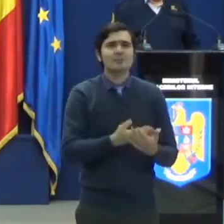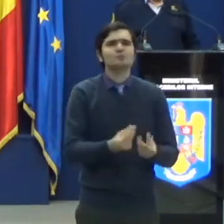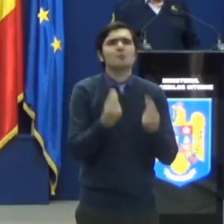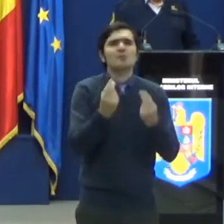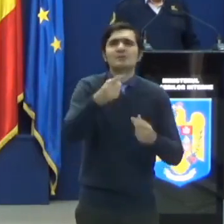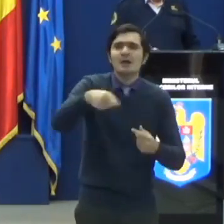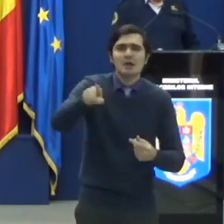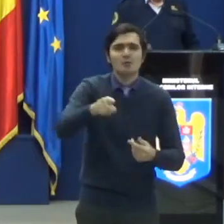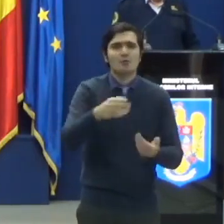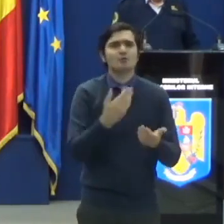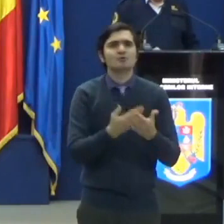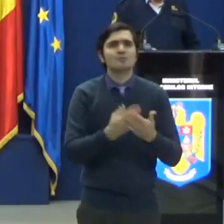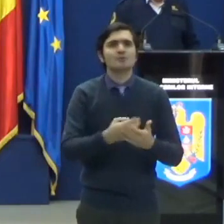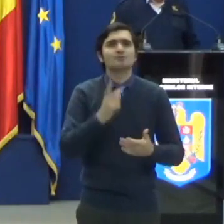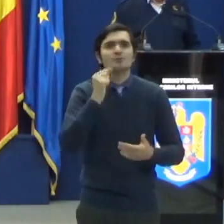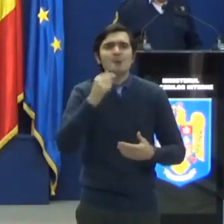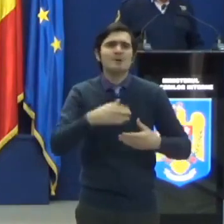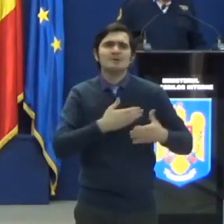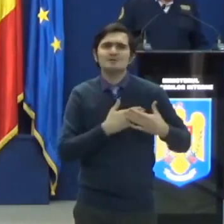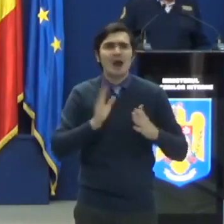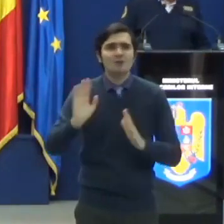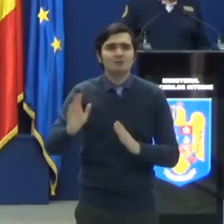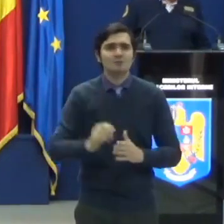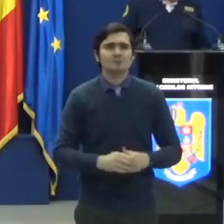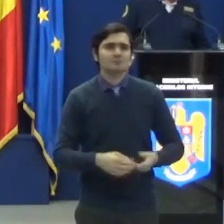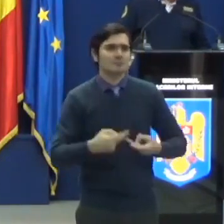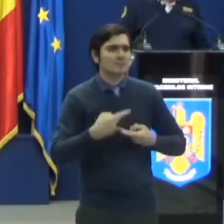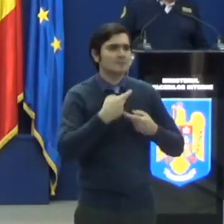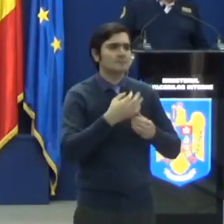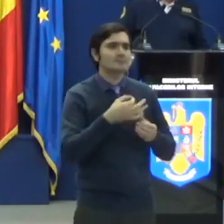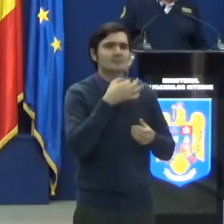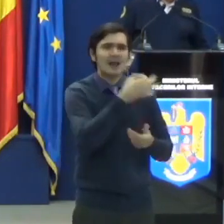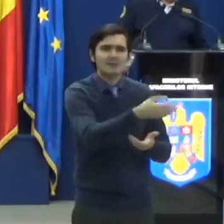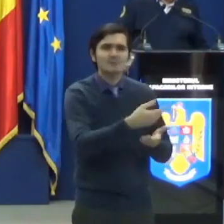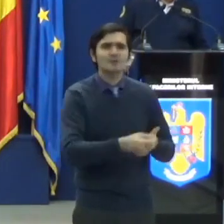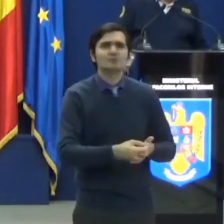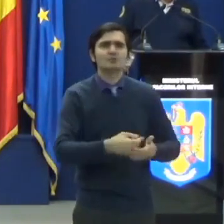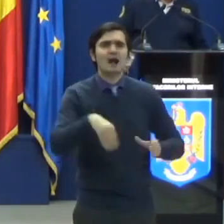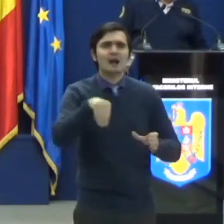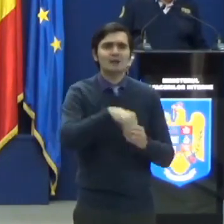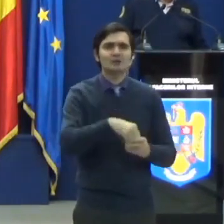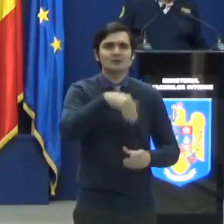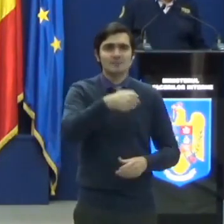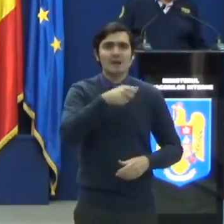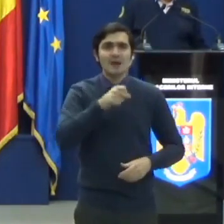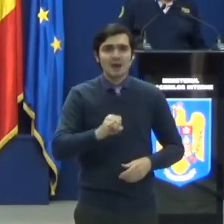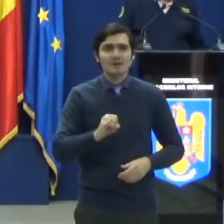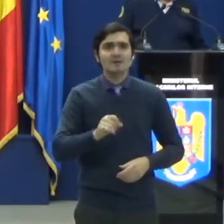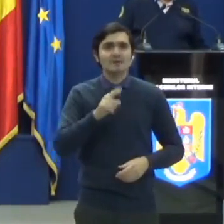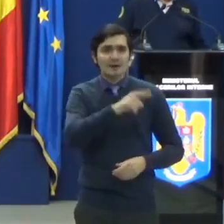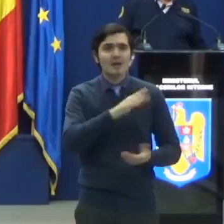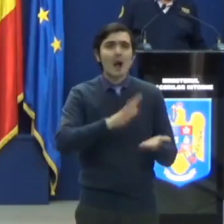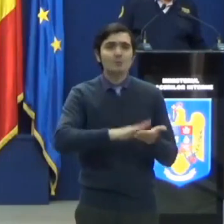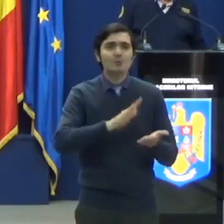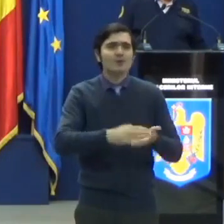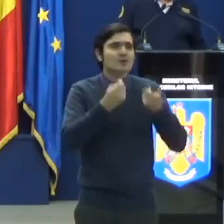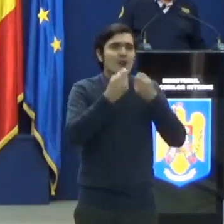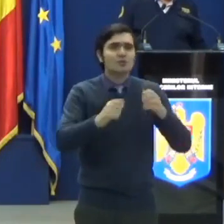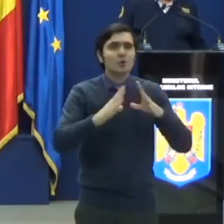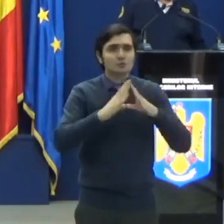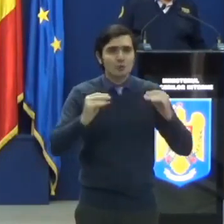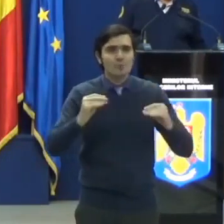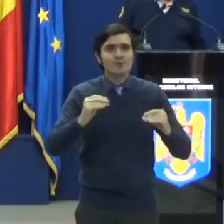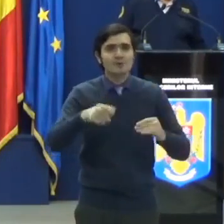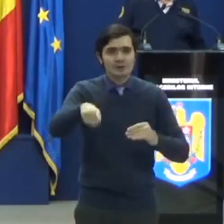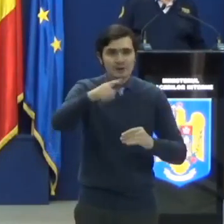lor. Le transmit și angajaților Ministerului Afacerilor Interne faptul că au dovedit tuturor românilor că sunt o